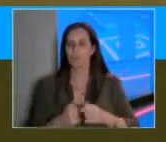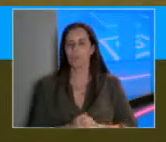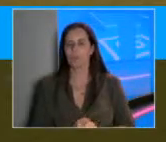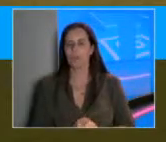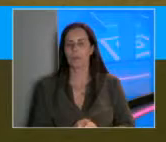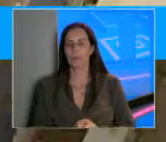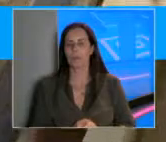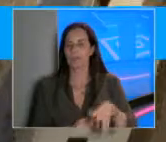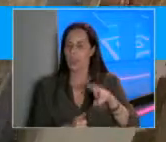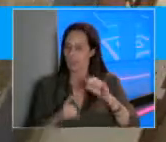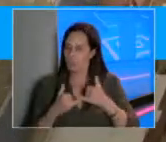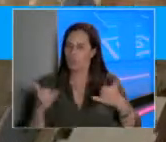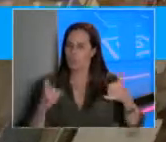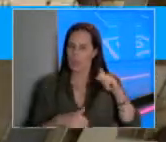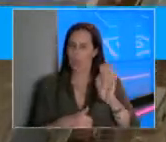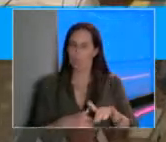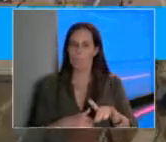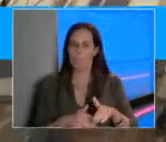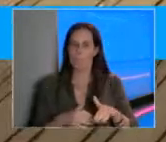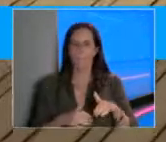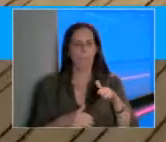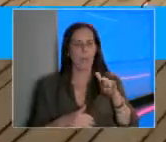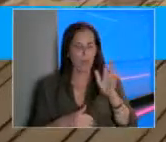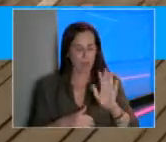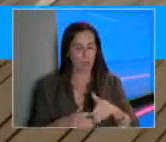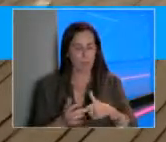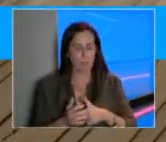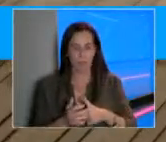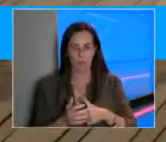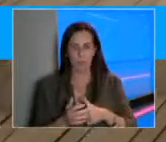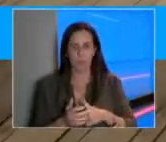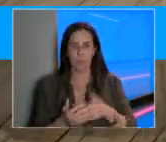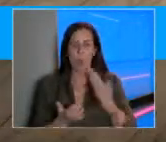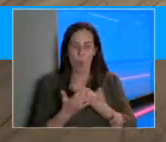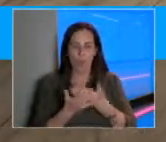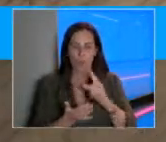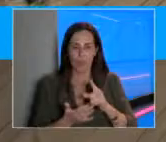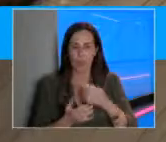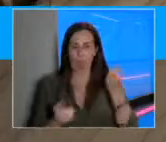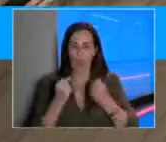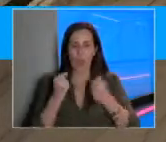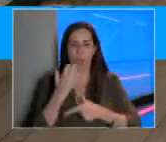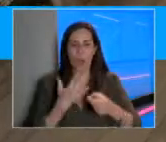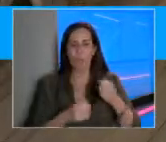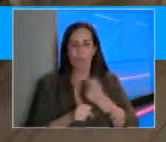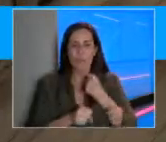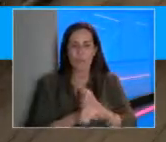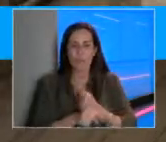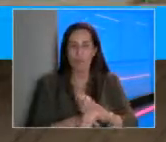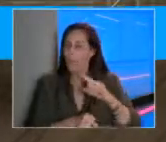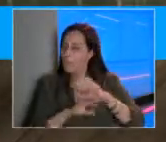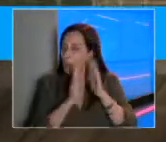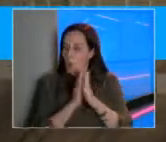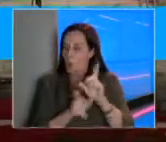הזאת. יש התקדמות משמעותית גם גם עצם העובדה שהתחבורה הציבורית פעלה בכל